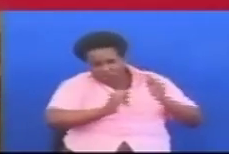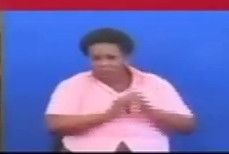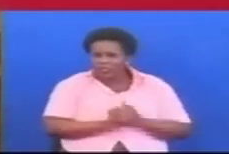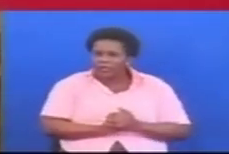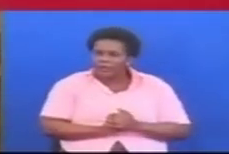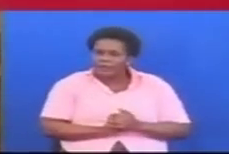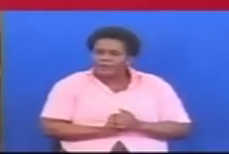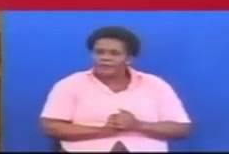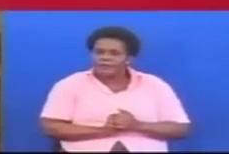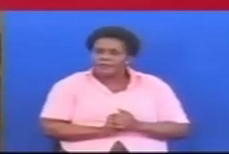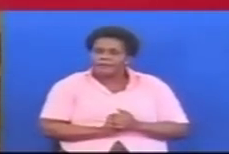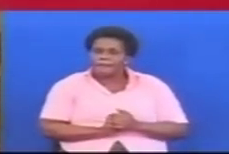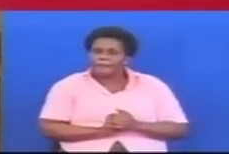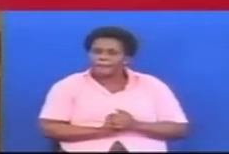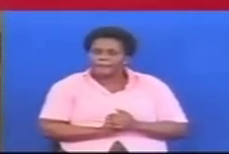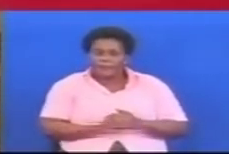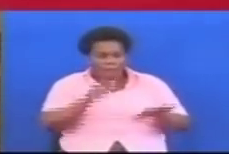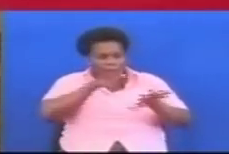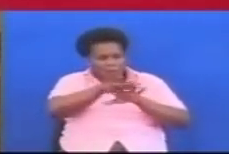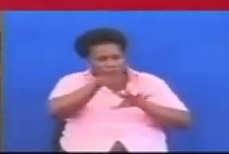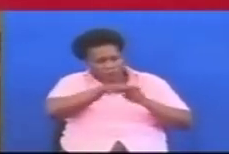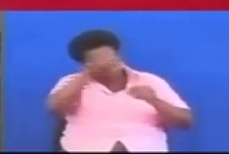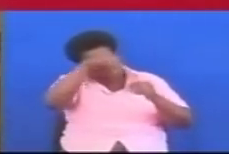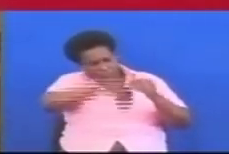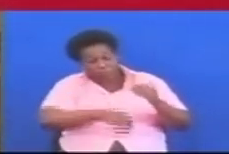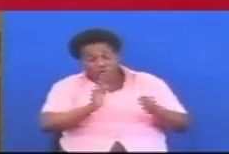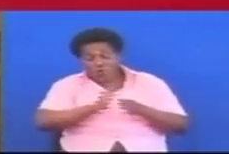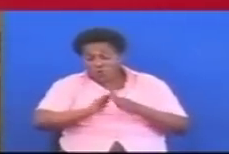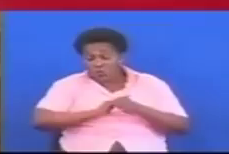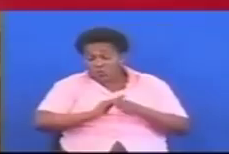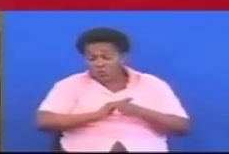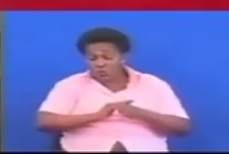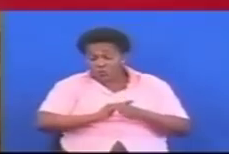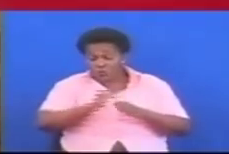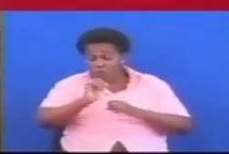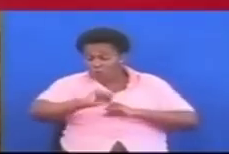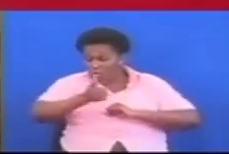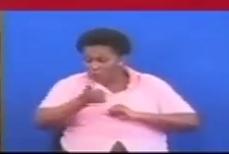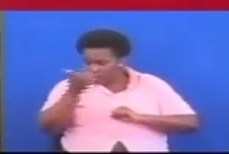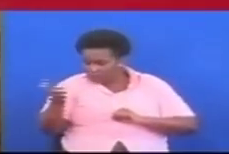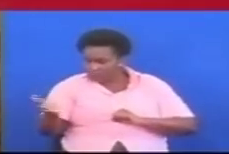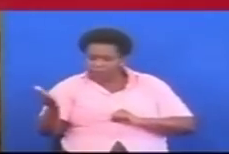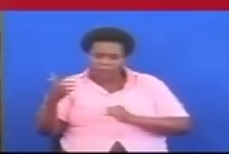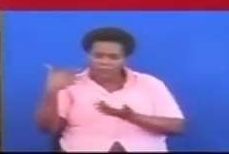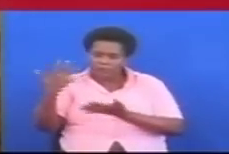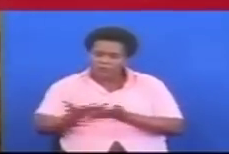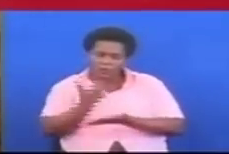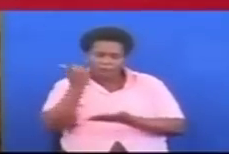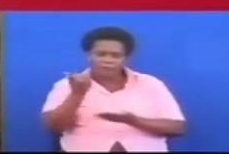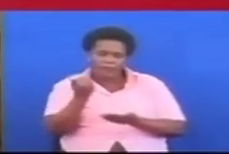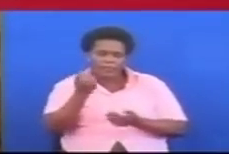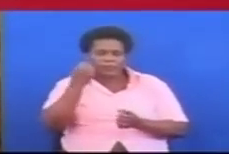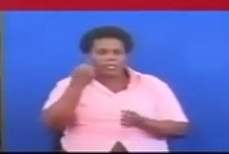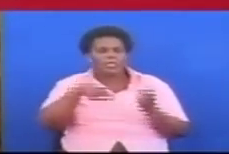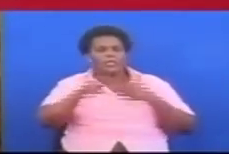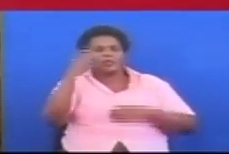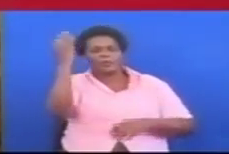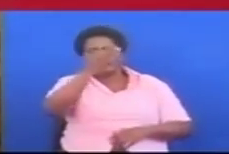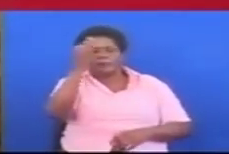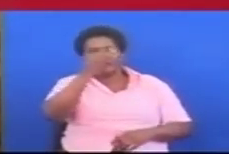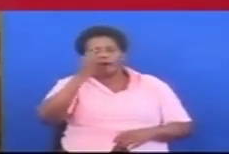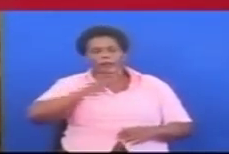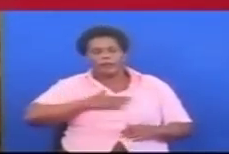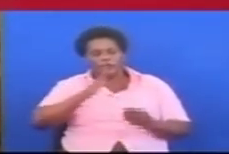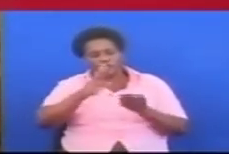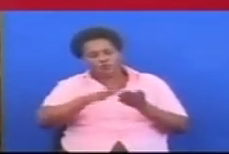ujenzi nchini. Maelezo ya kina kuhusu wakala wa uchimbaji visima na ujenzi wa mabwawa yanapatikana kwenye kitabu changu cha hotuba ya